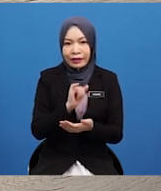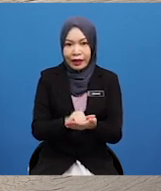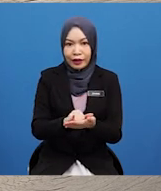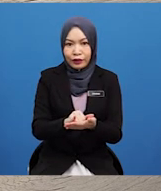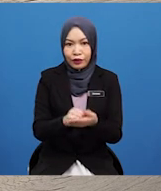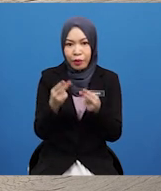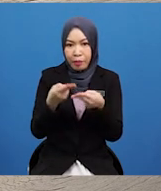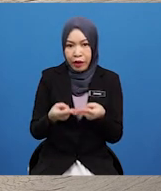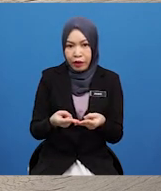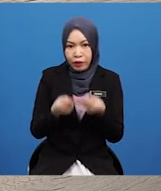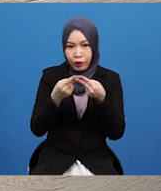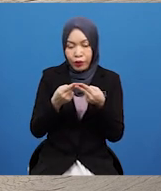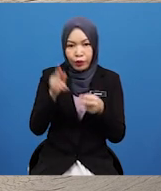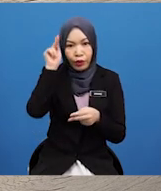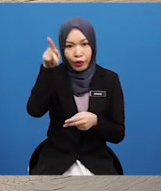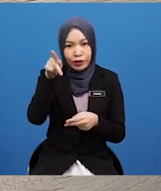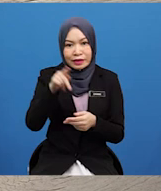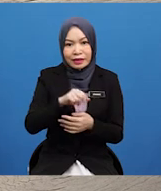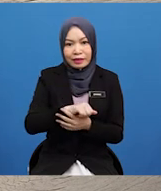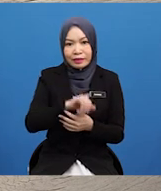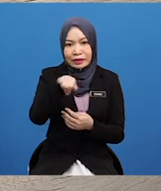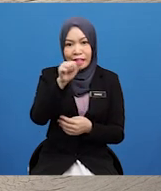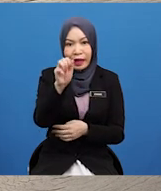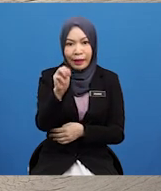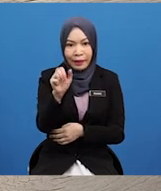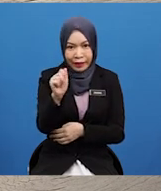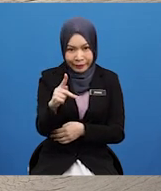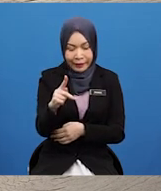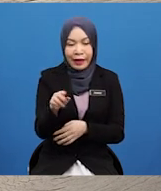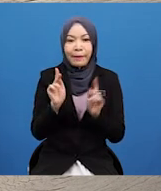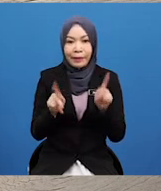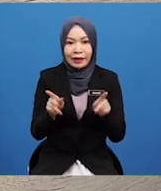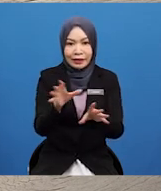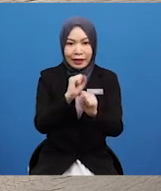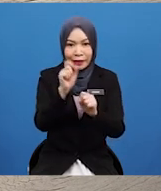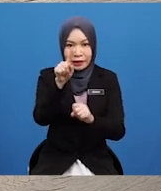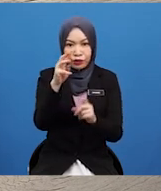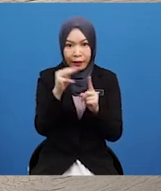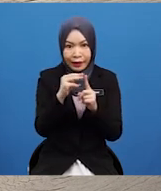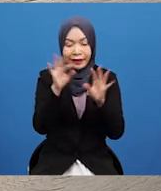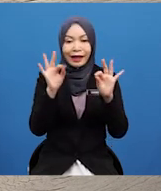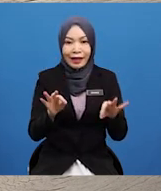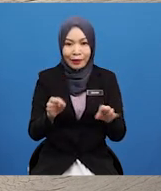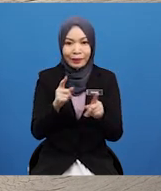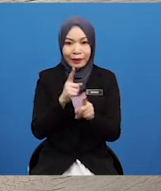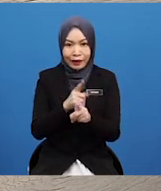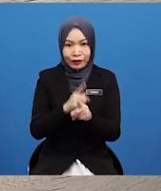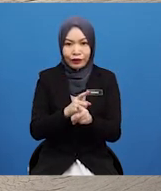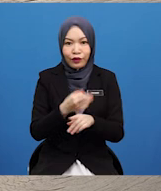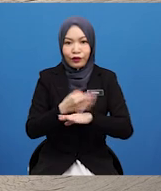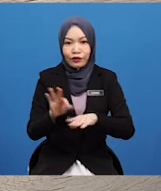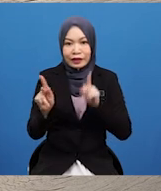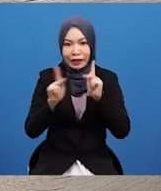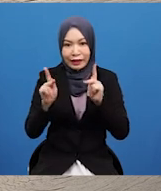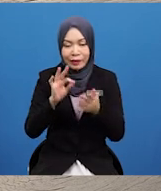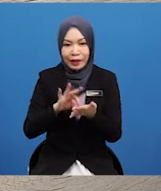konsep jamak. Pelajar dapat 1 markah jika betul. Fungsi kata bilangan dalam ayat